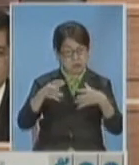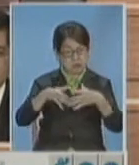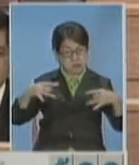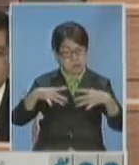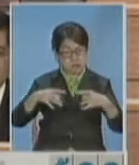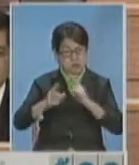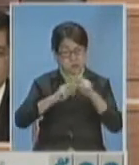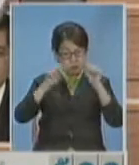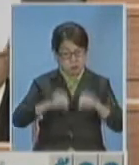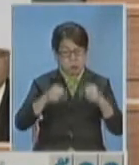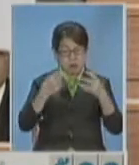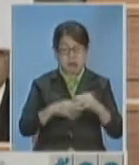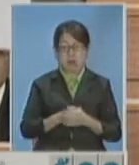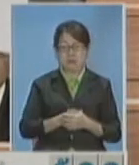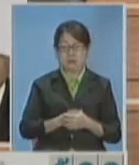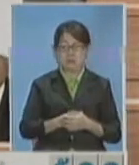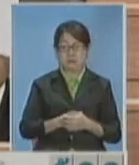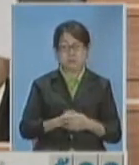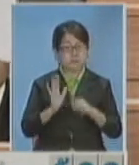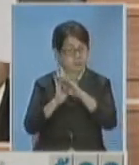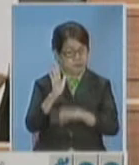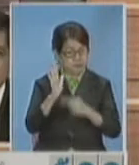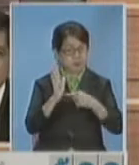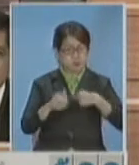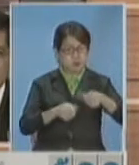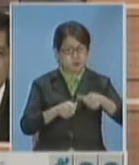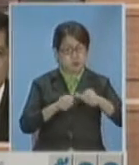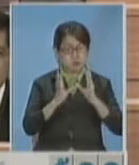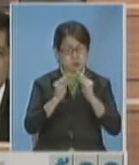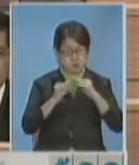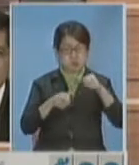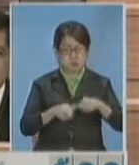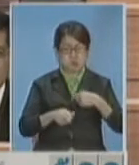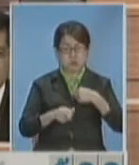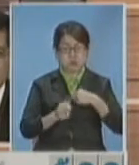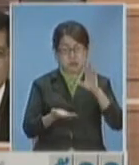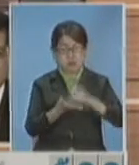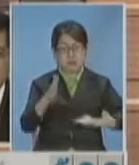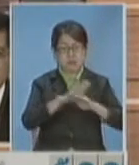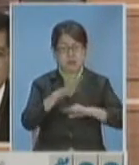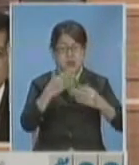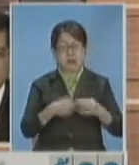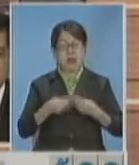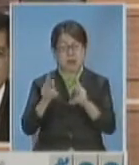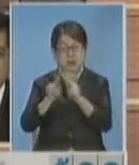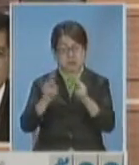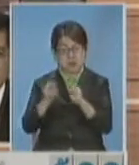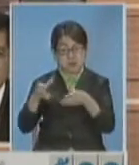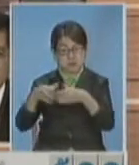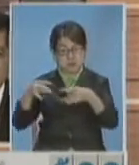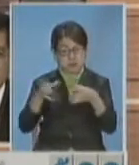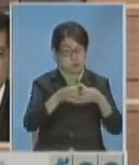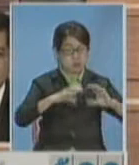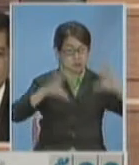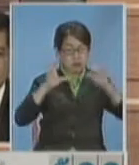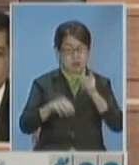ว่าตามแผ่นนี้ครับผมไปนั่งประชุมอยู่ด้วยเขาบันทึกไว้ว่าให้วิปแต่ละฝ่ายดำเนิน